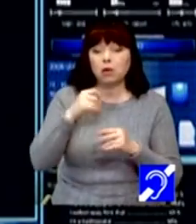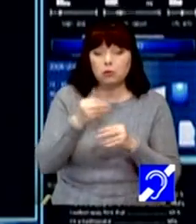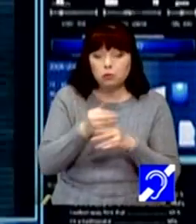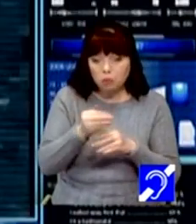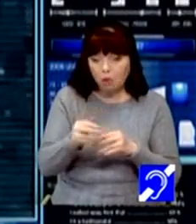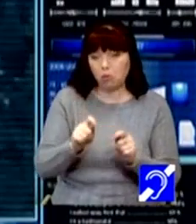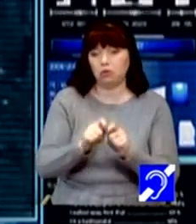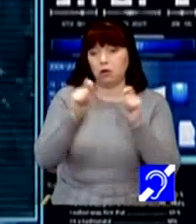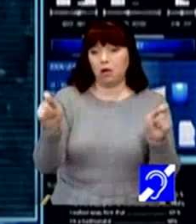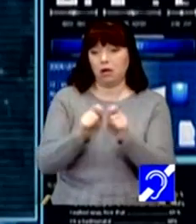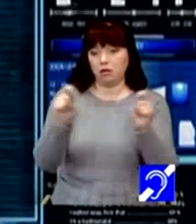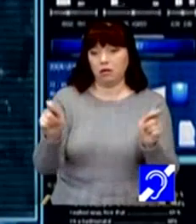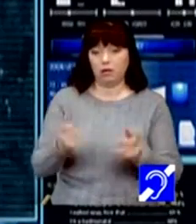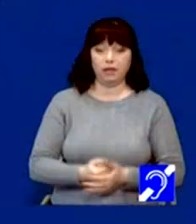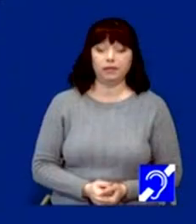a